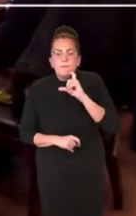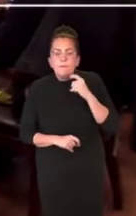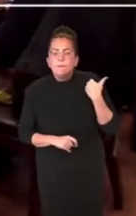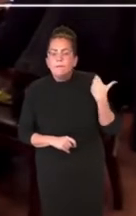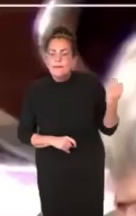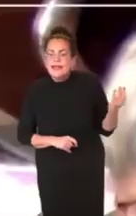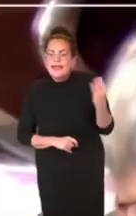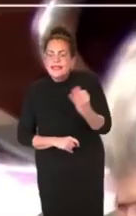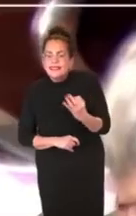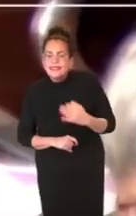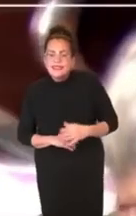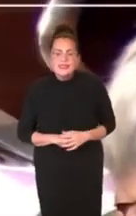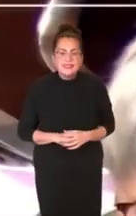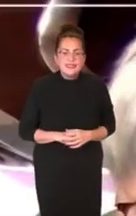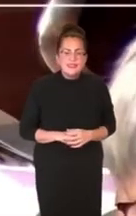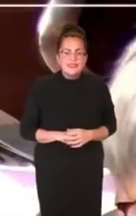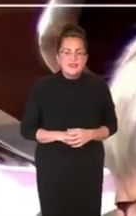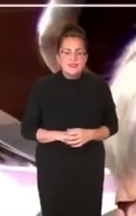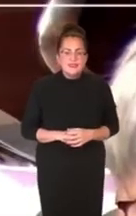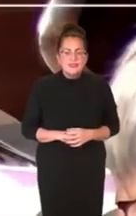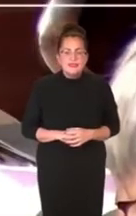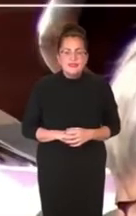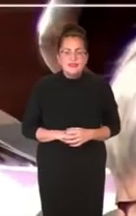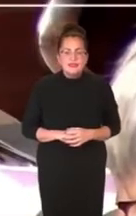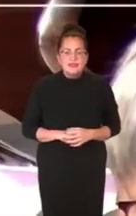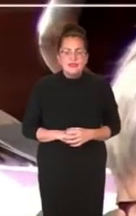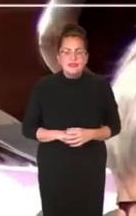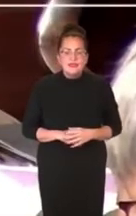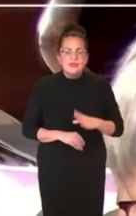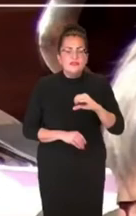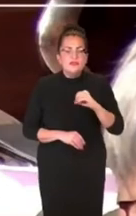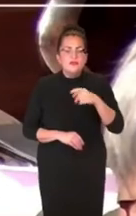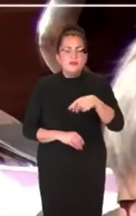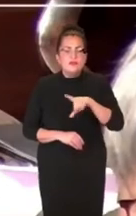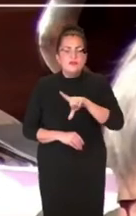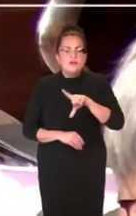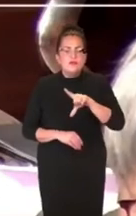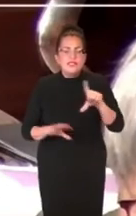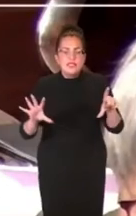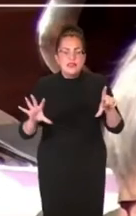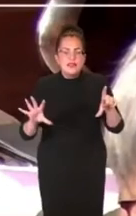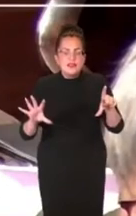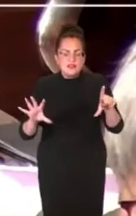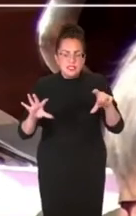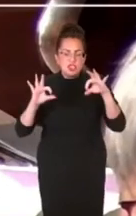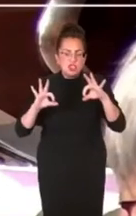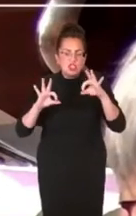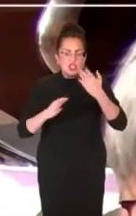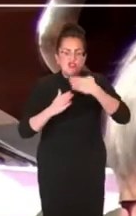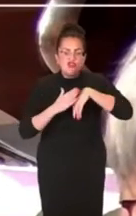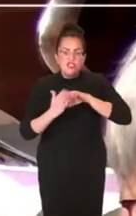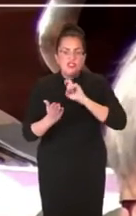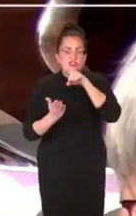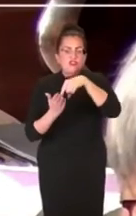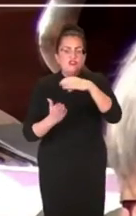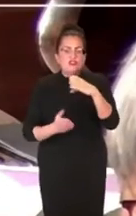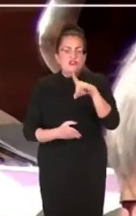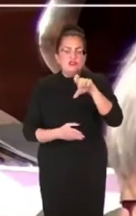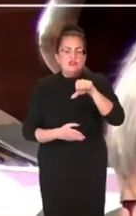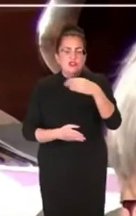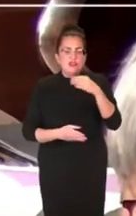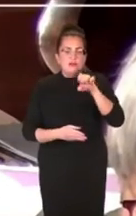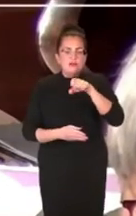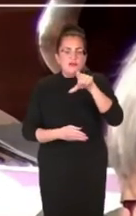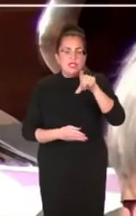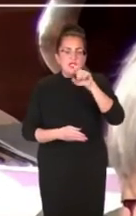évoquer, ou en tout cas faire rapidement écho à cette COP27 qui se déroule à Sharm el-Sheikh, et donc inscrit effectivement toute